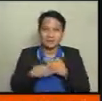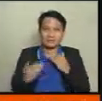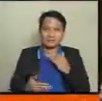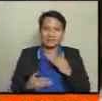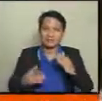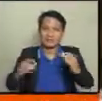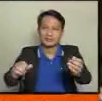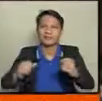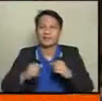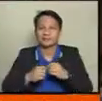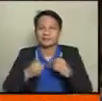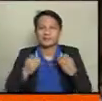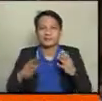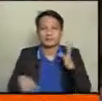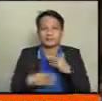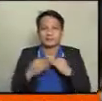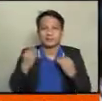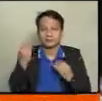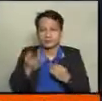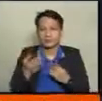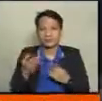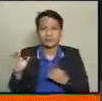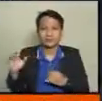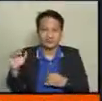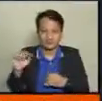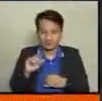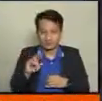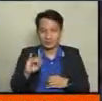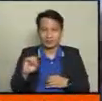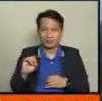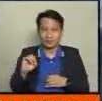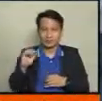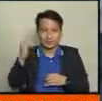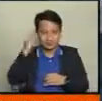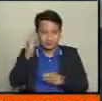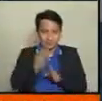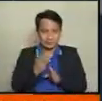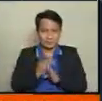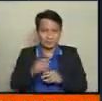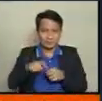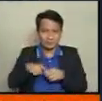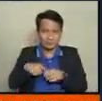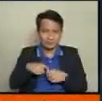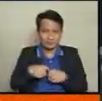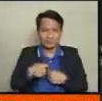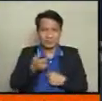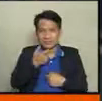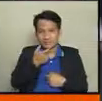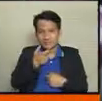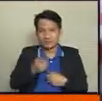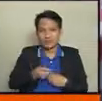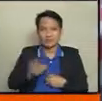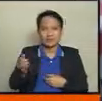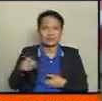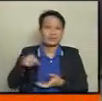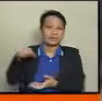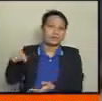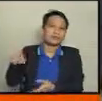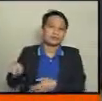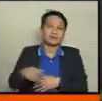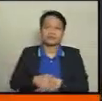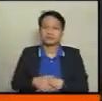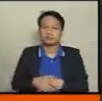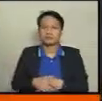sa ating mga kapatid nandito sa Araneta City Bus Terminal ay dala nila yung mga delata na biskwit na ipapasalubong sa kanilang